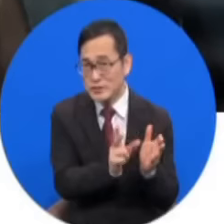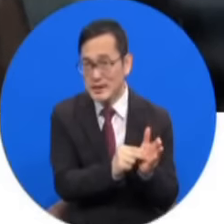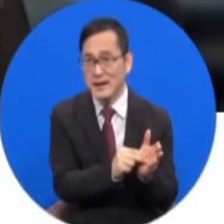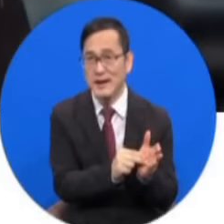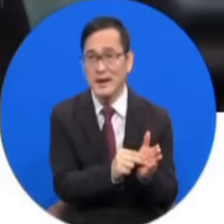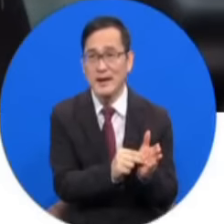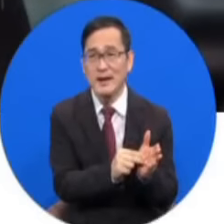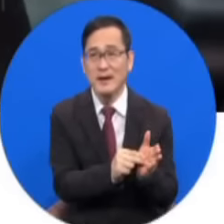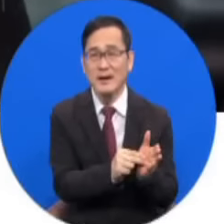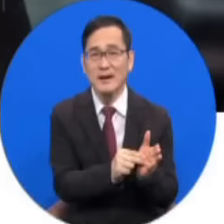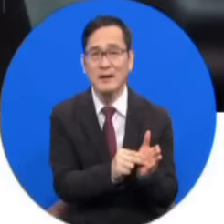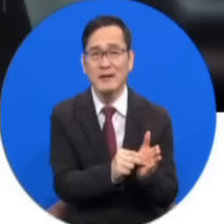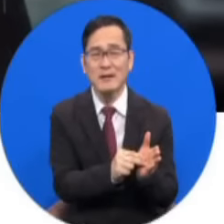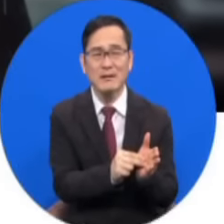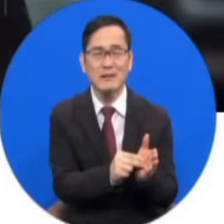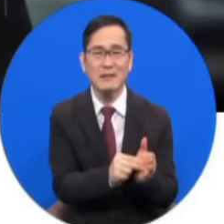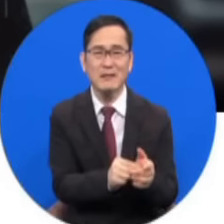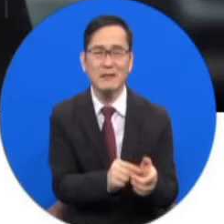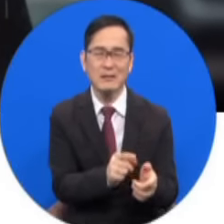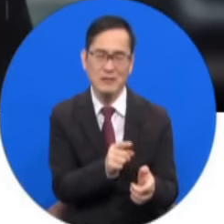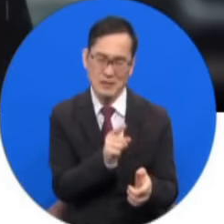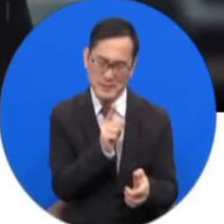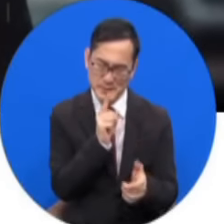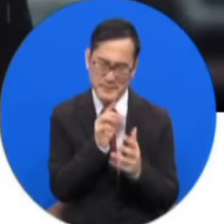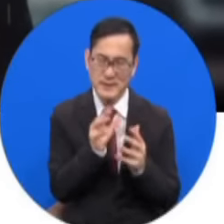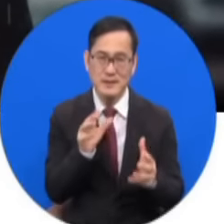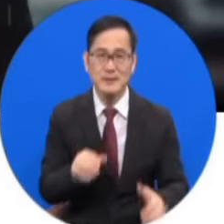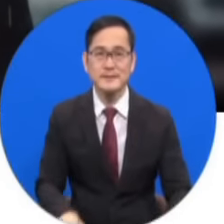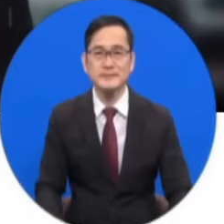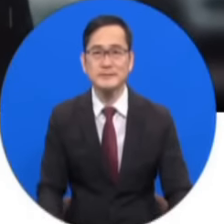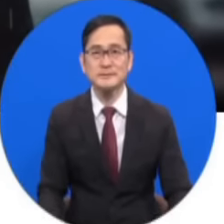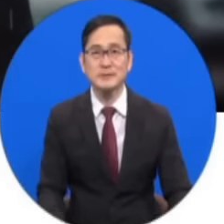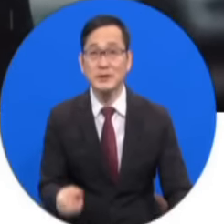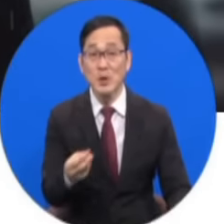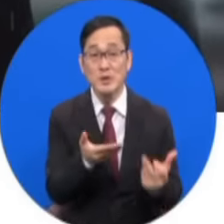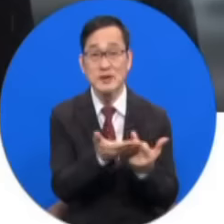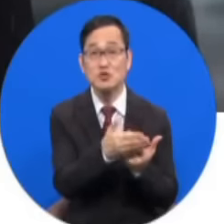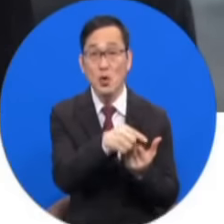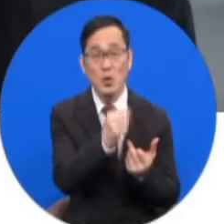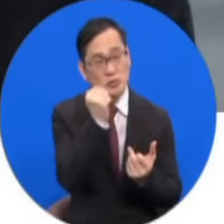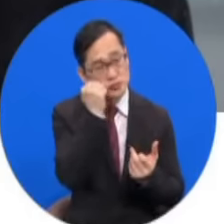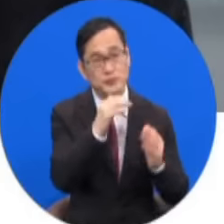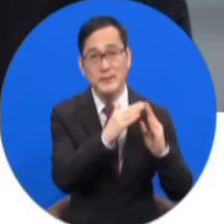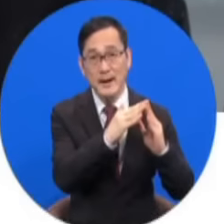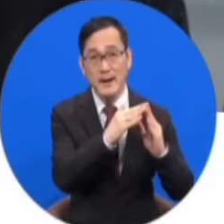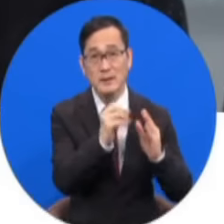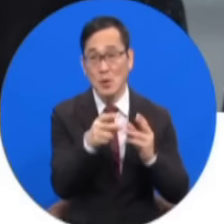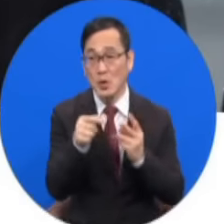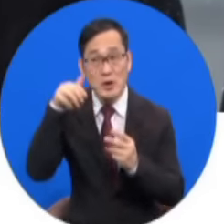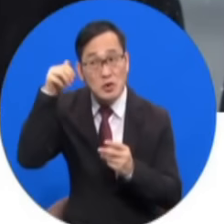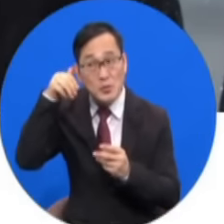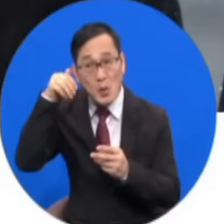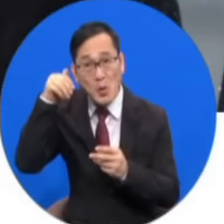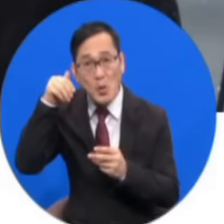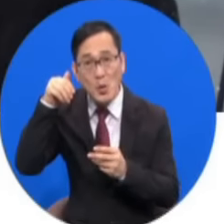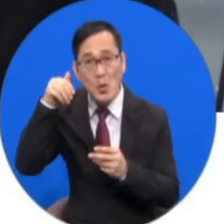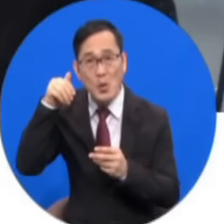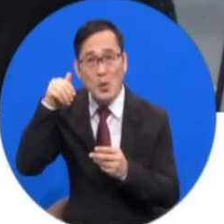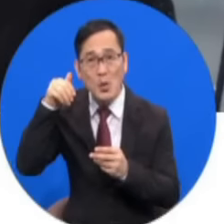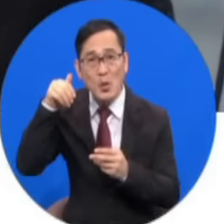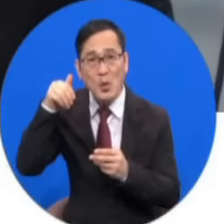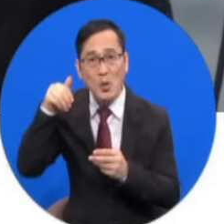세택 그냥 뭐 이런 얘기 왔 예 그렇습니다 그리고 지금 한 가지 좀 광고한 거는 지금 제주도의 별장 뿐만이 아니라 영등포의 오피스텔도